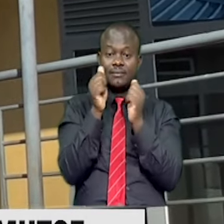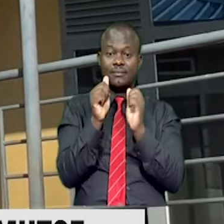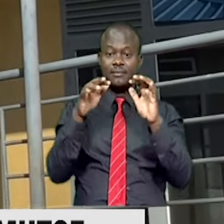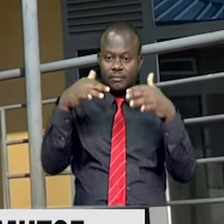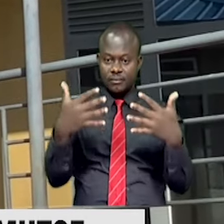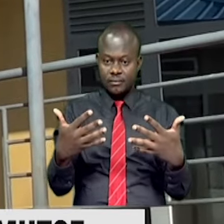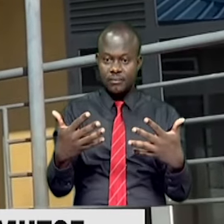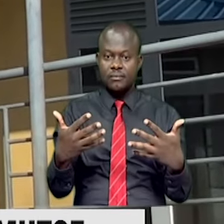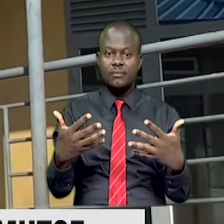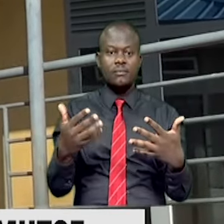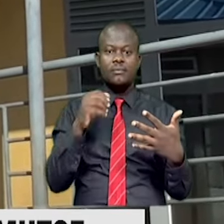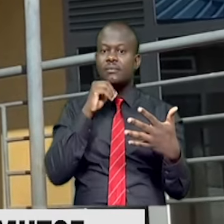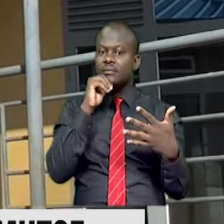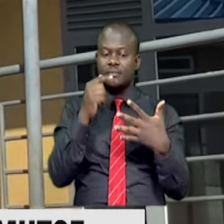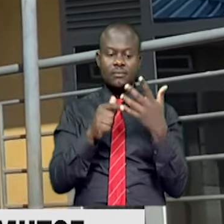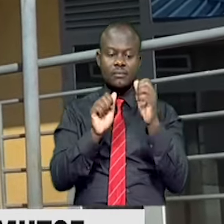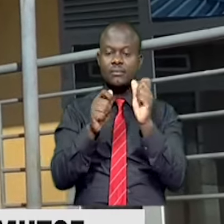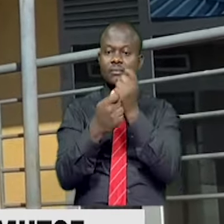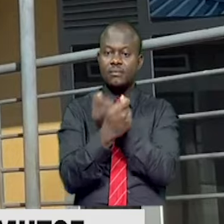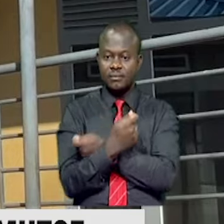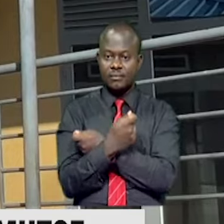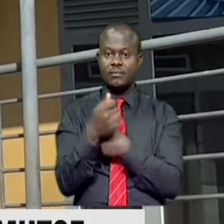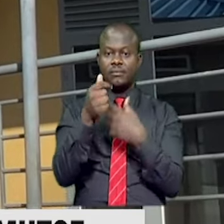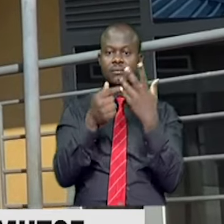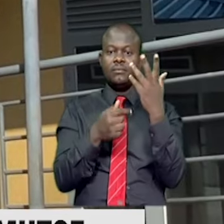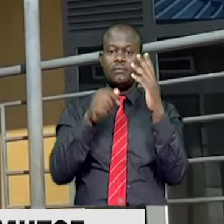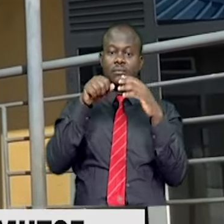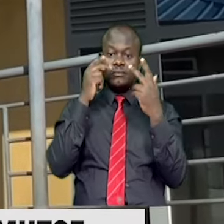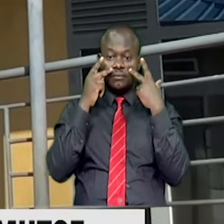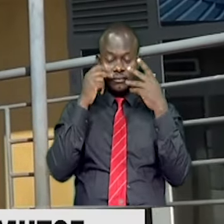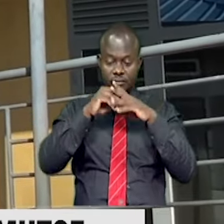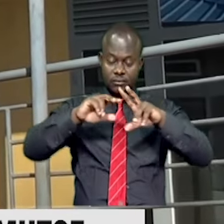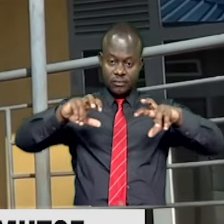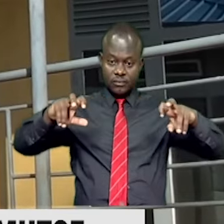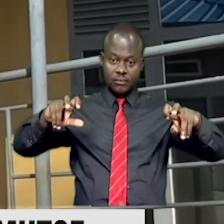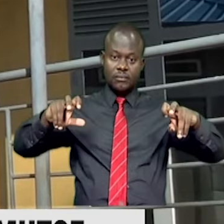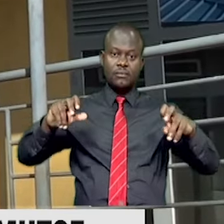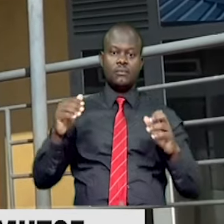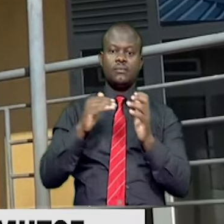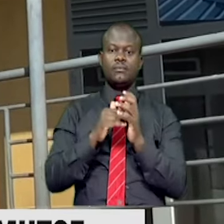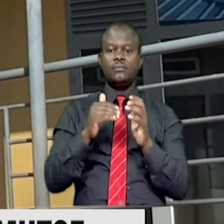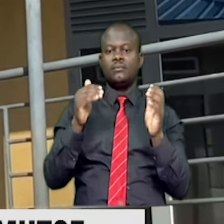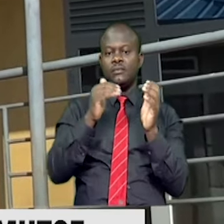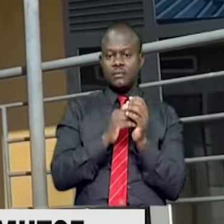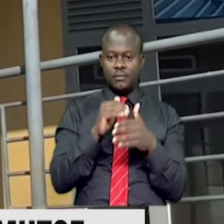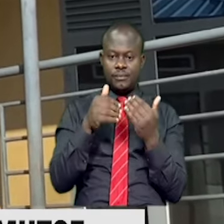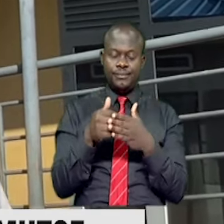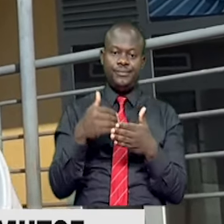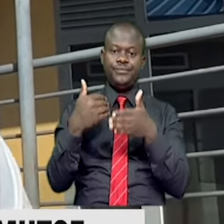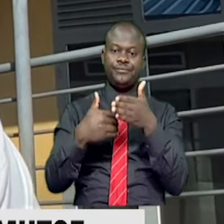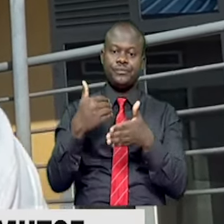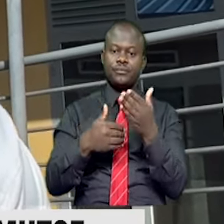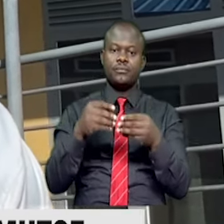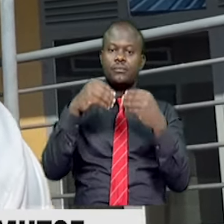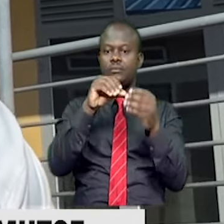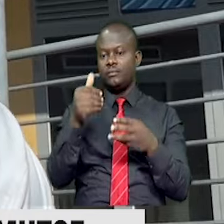bite, nta kishobora kuba yarahindutseho. Icyo nacyo cyareberwa mu bushakashatsi, kimwe no kongera kutwegereza.